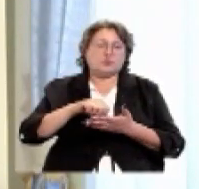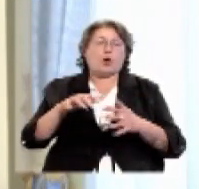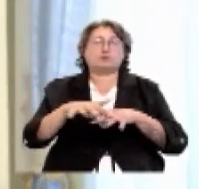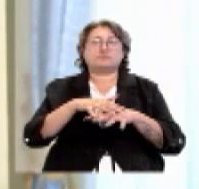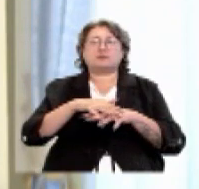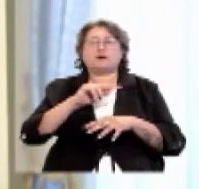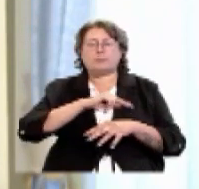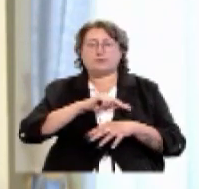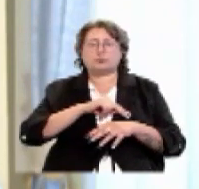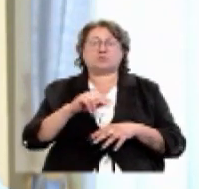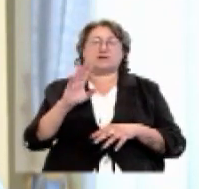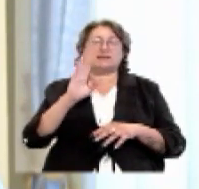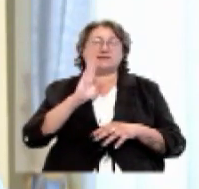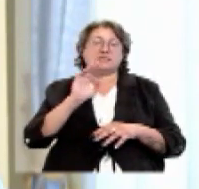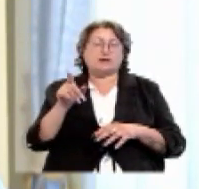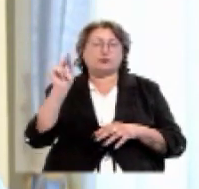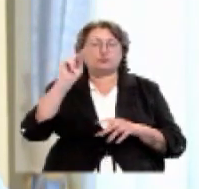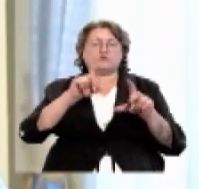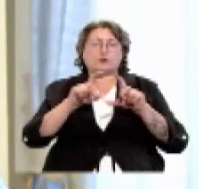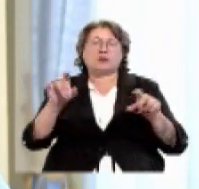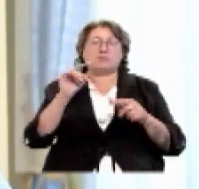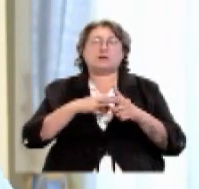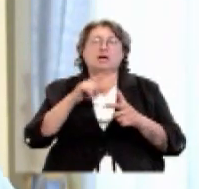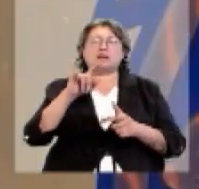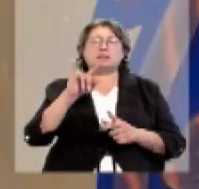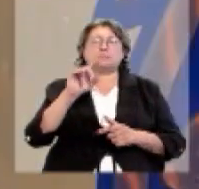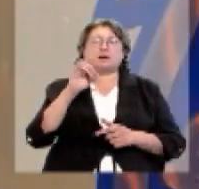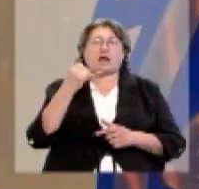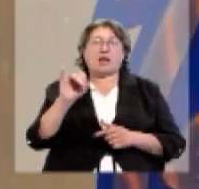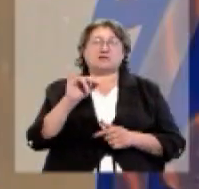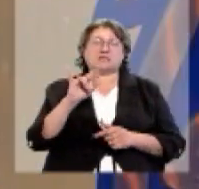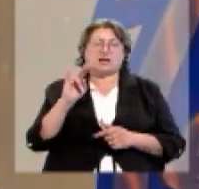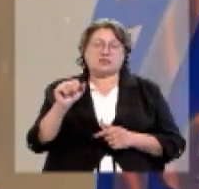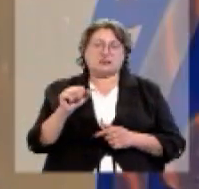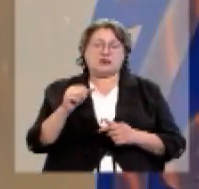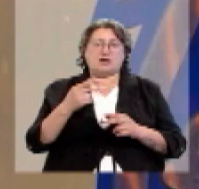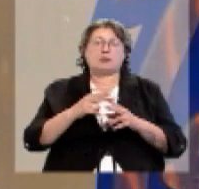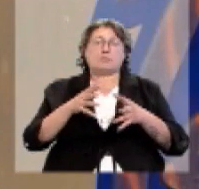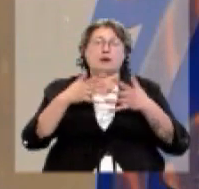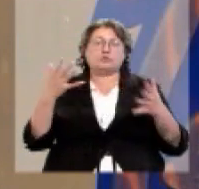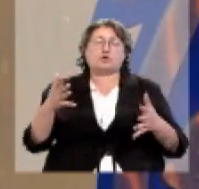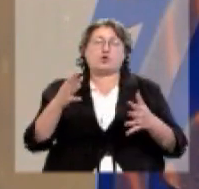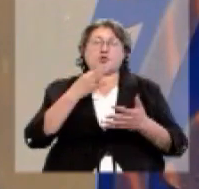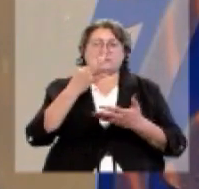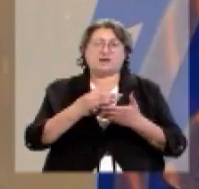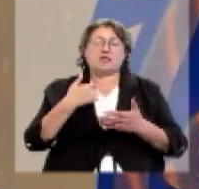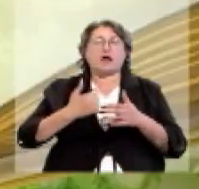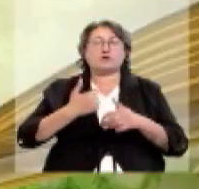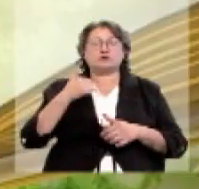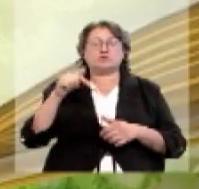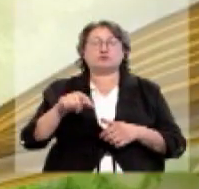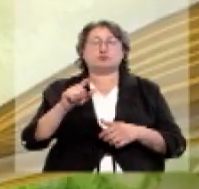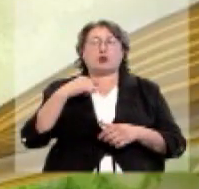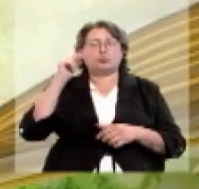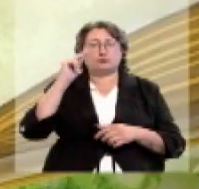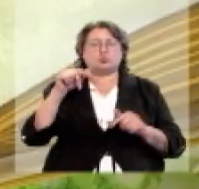атамыздың атындағы мектепте оқитын бала басқаша болуы мүмкін емес. Бұл үлкен жауапкершілік жүктейді. Әрі осындай білім ошағында оқығанымды мақтан тұтамын